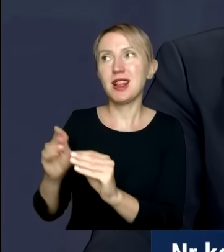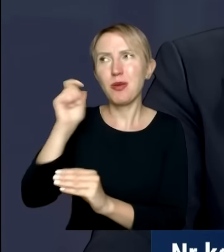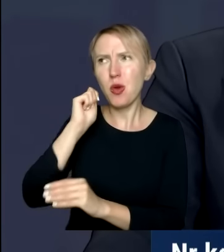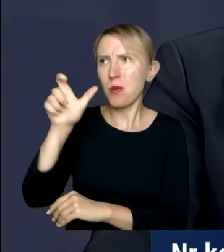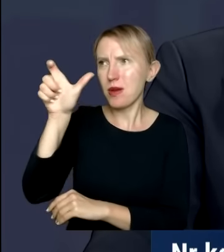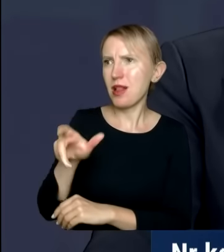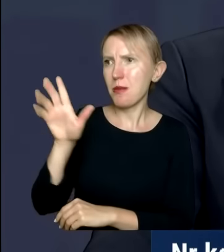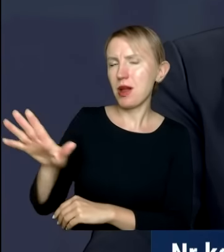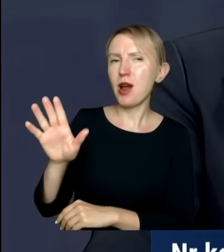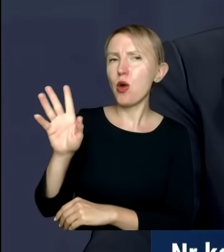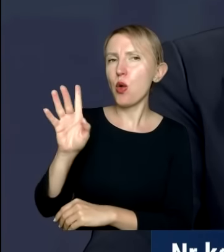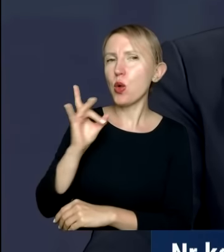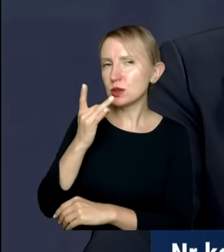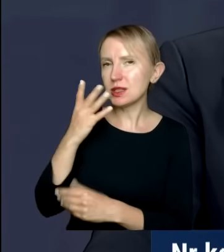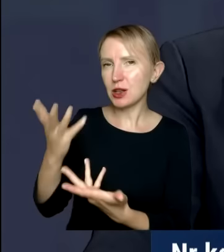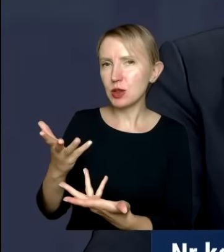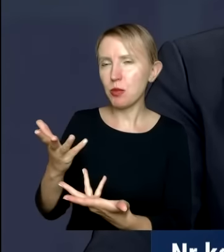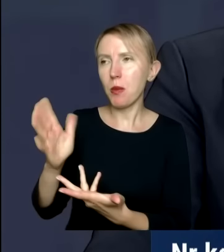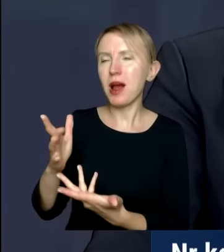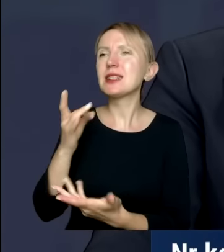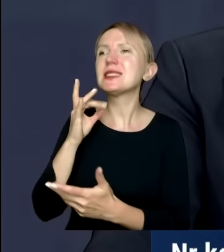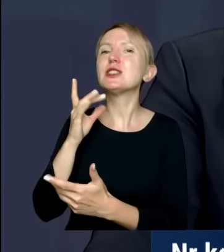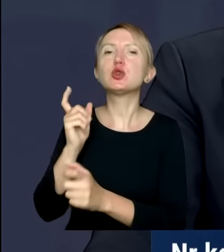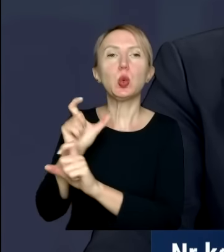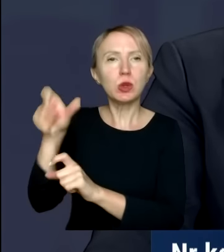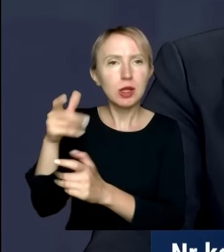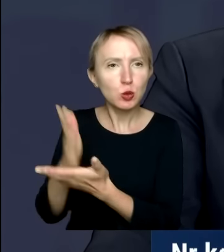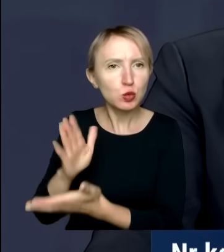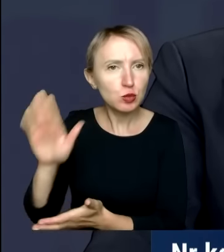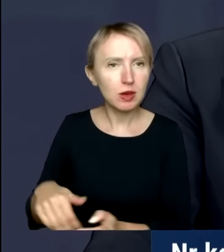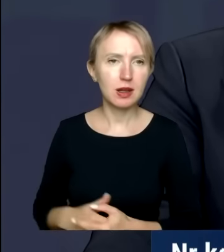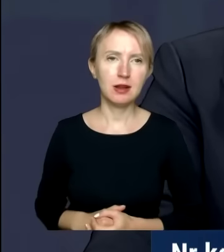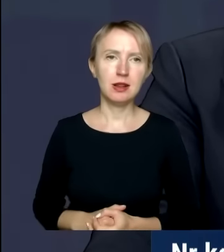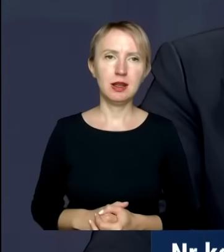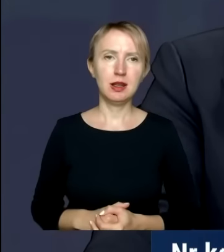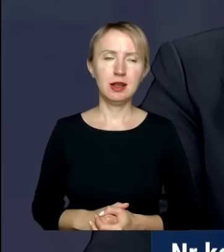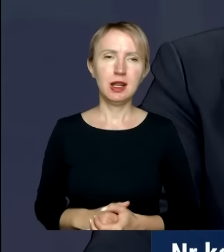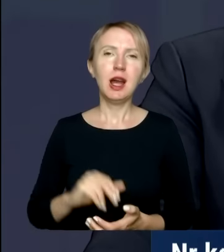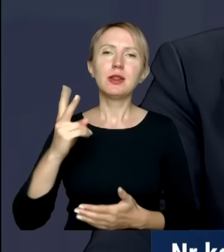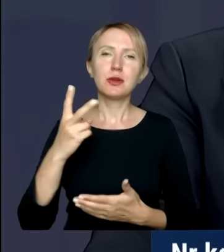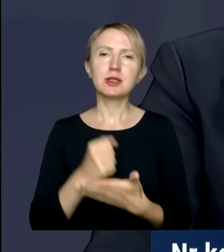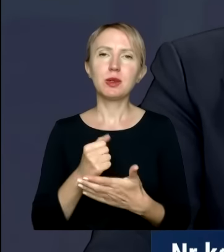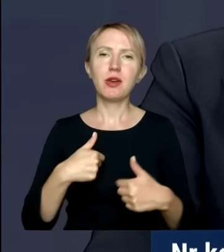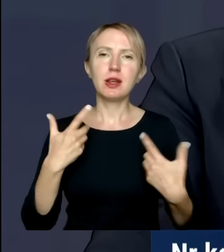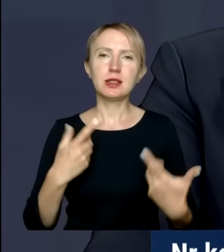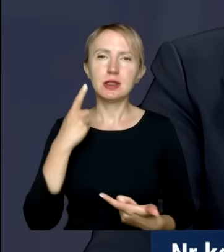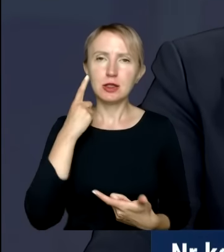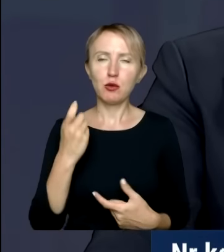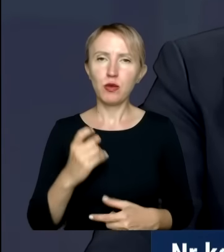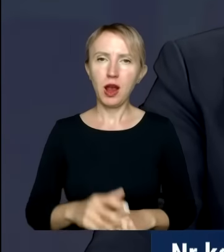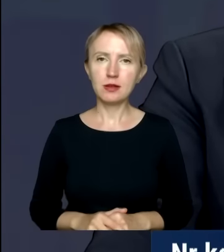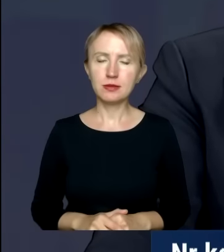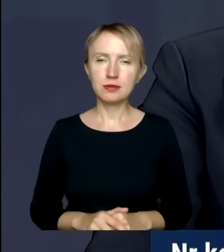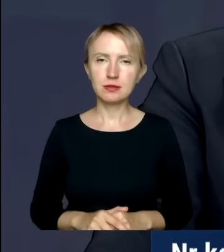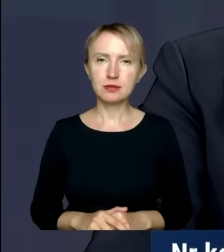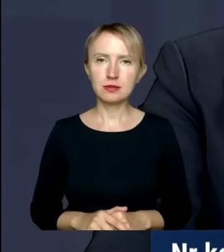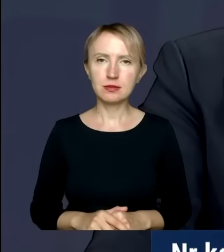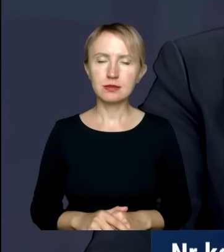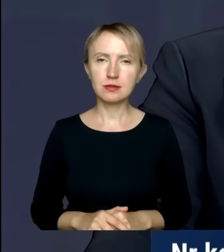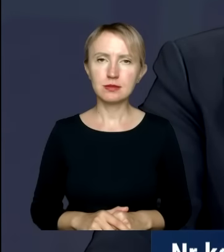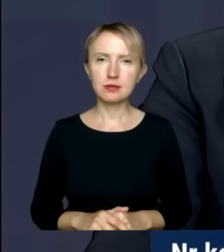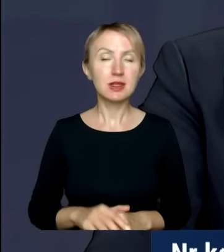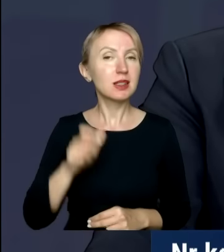jest pomówiony o takie rzeczy albo przy ma zarzuty Przepraszam ma zarzuty to jest pierwsza kwestia i druga Kwestia którą chcę zwrócić uwagę jest to że no po prostu